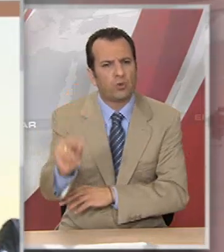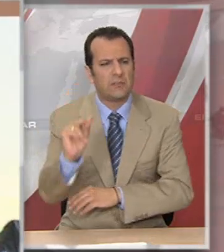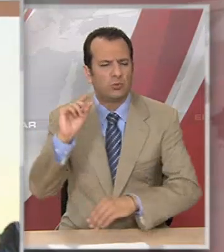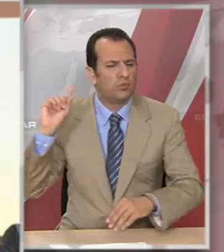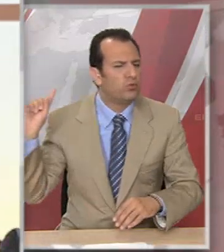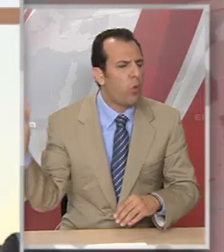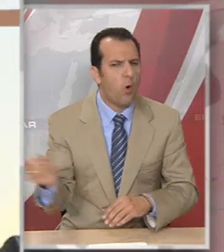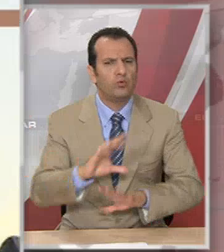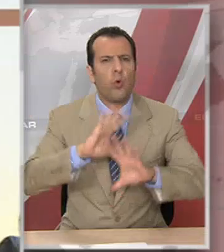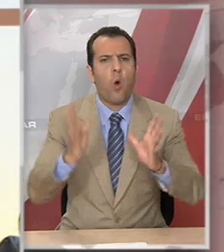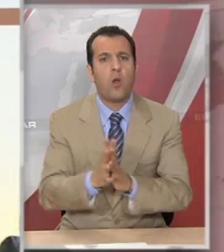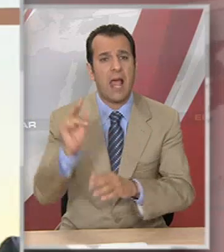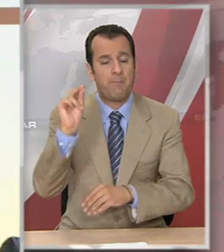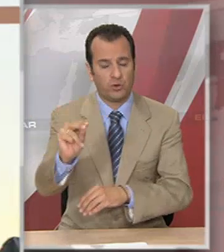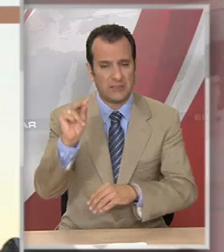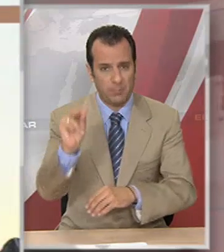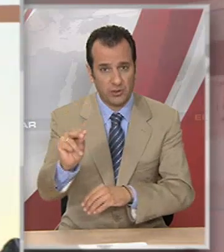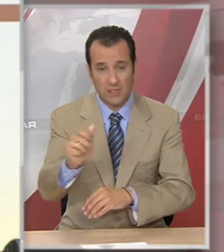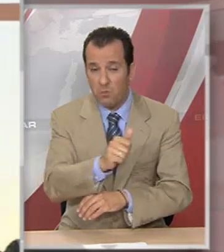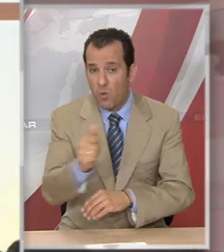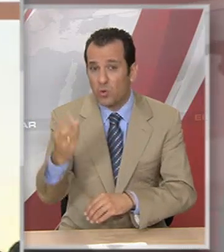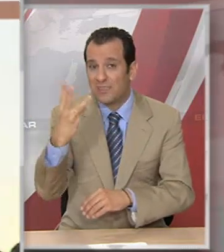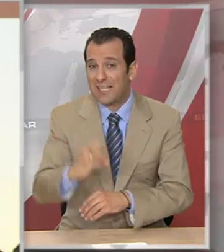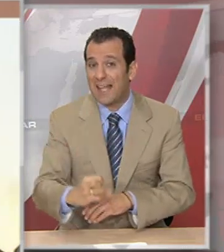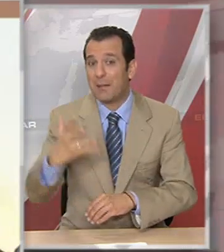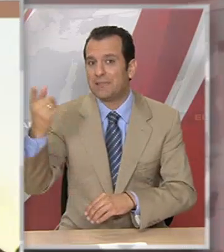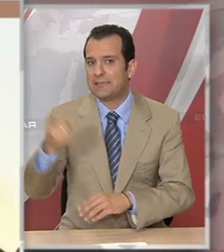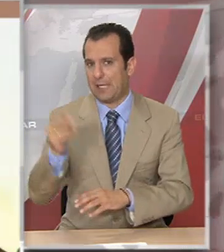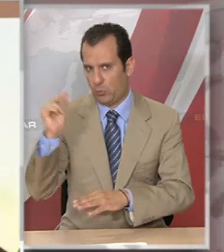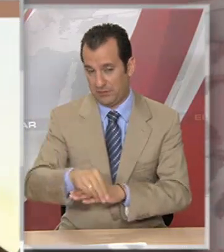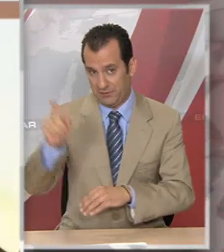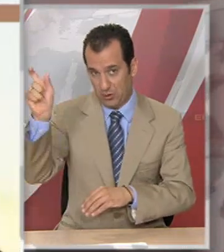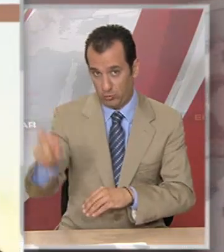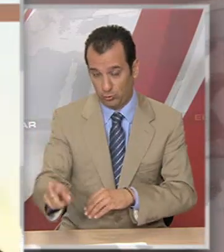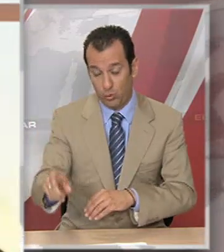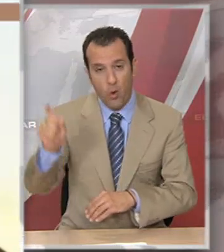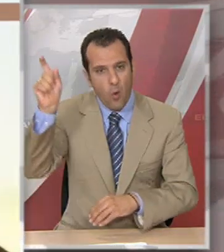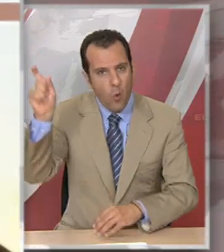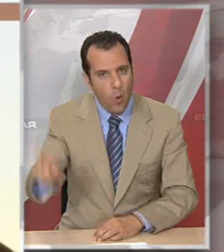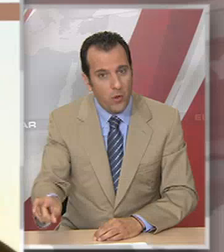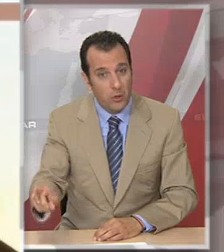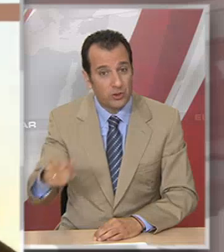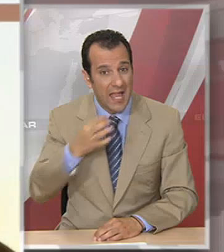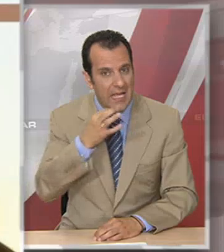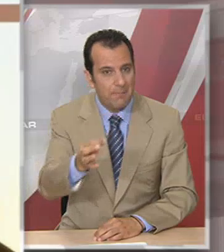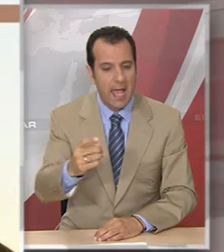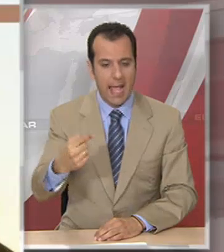πάντες και πήρε μόνο 35%, λέει για μας που